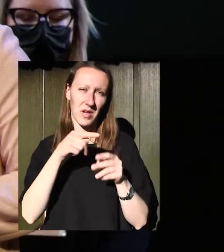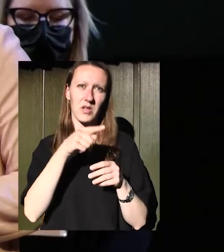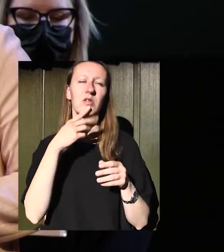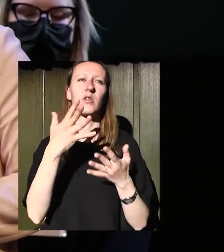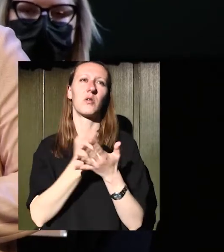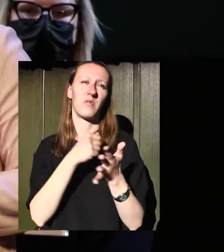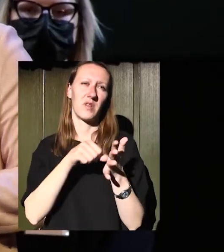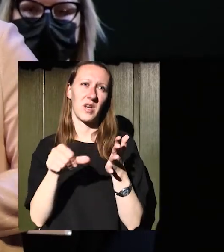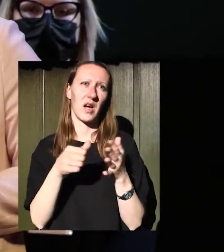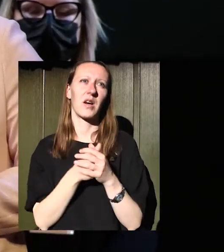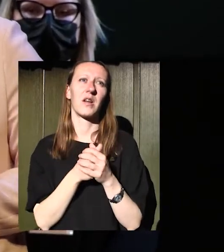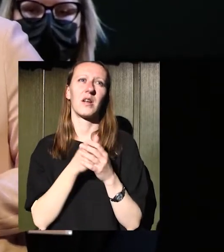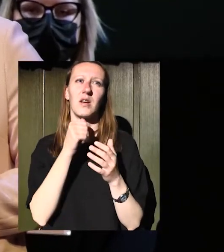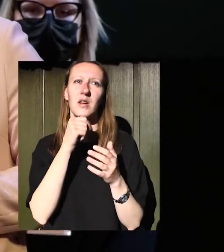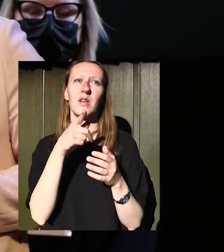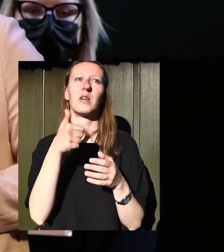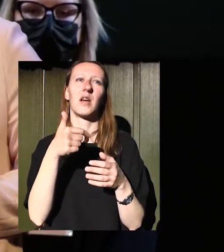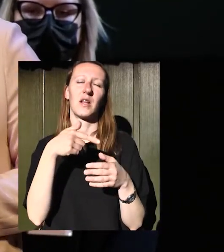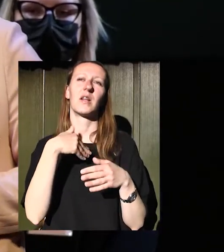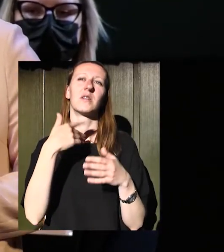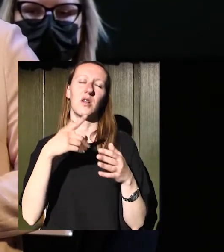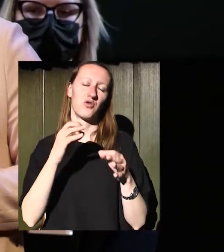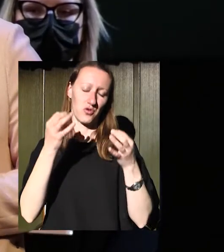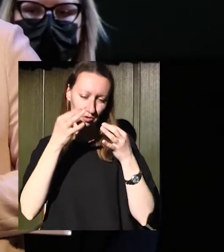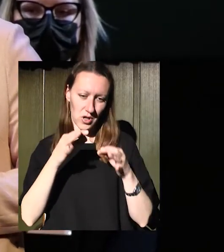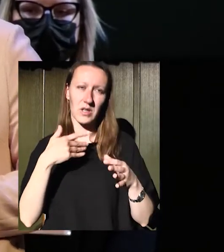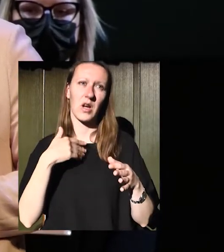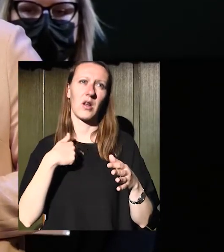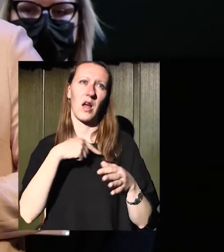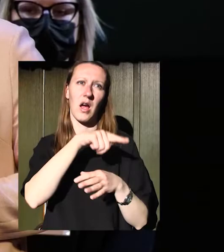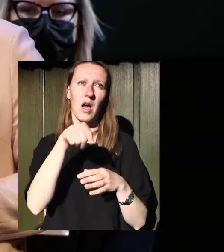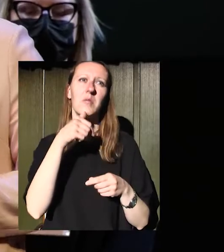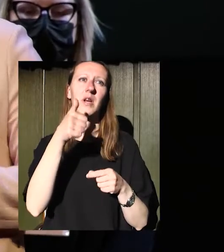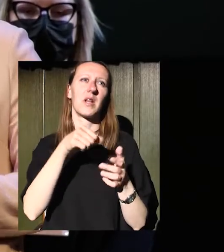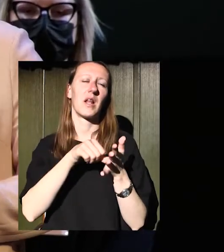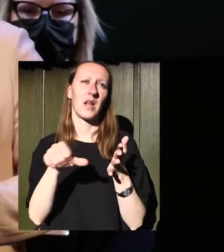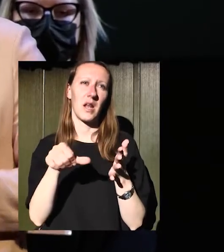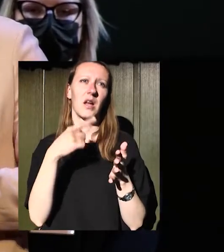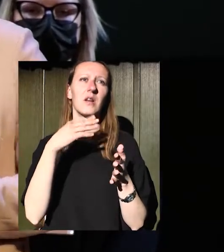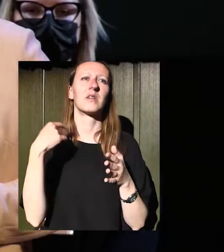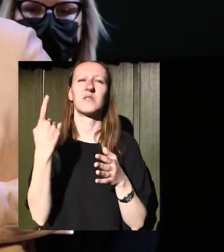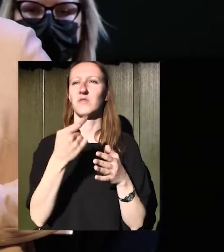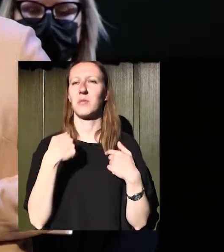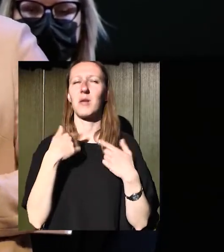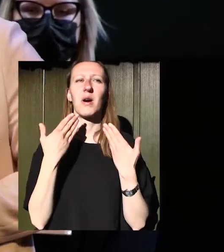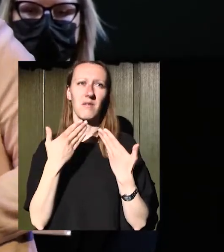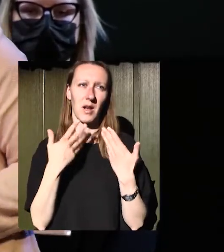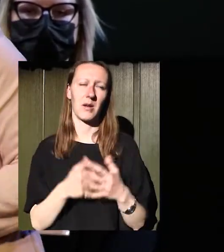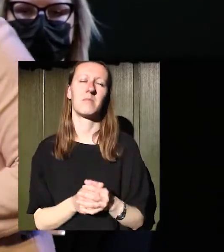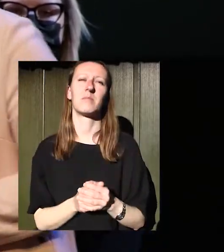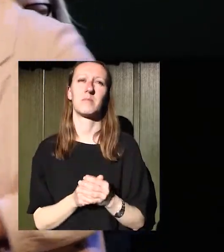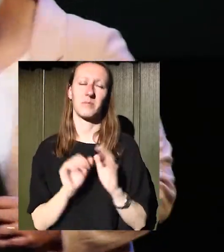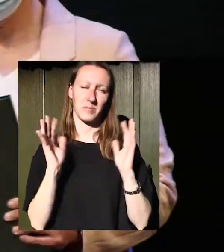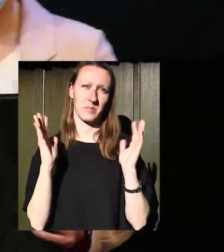il premio ottenuto. Ed è un onore per noi come Natura Histrica, è un premio di tutti noi. Grazie